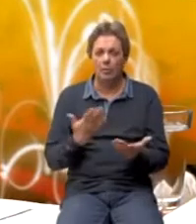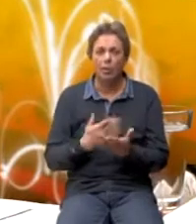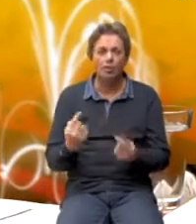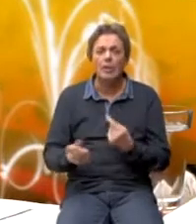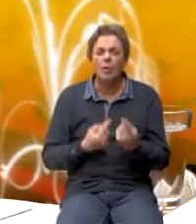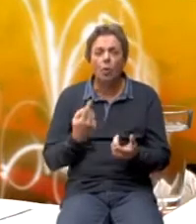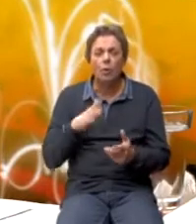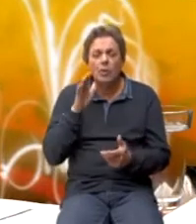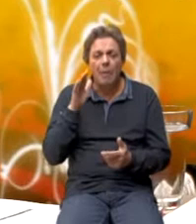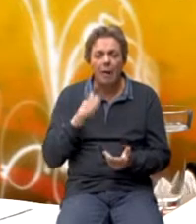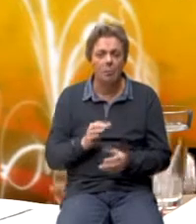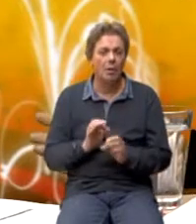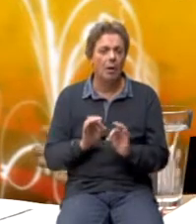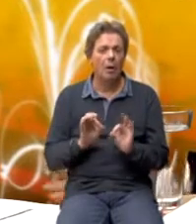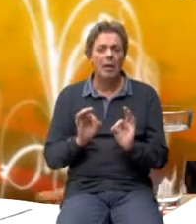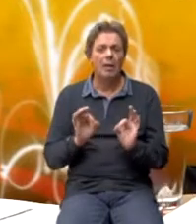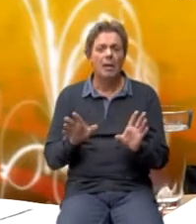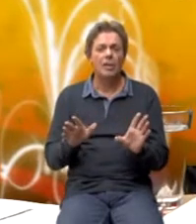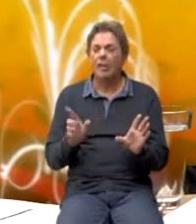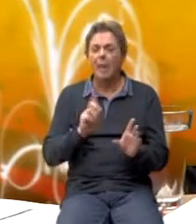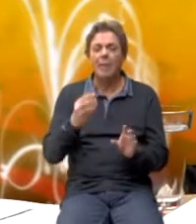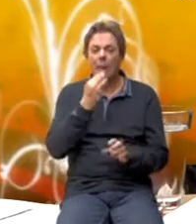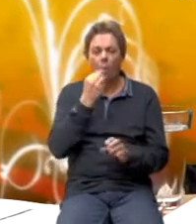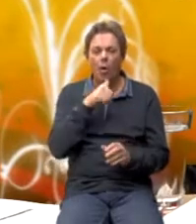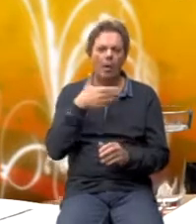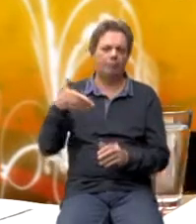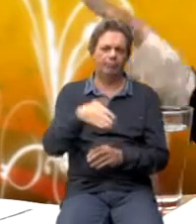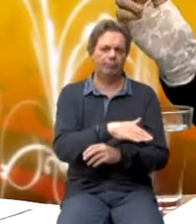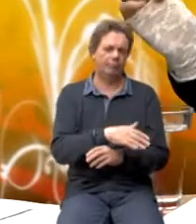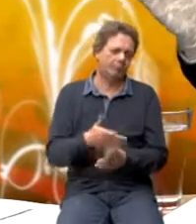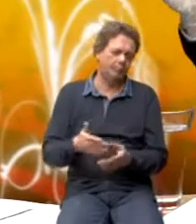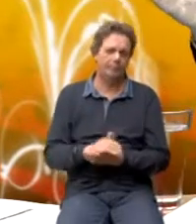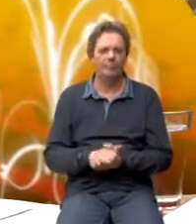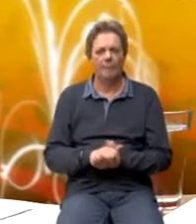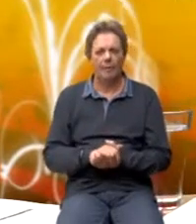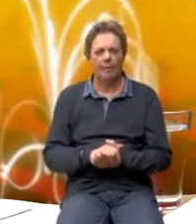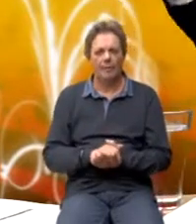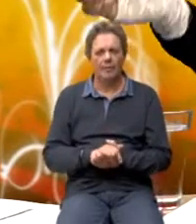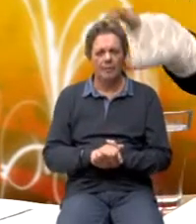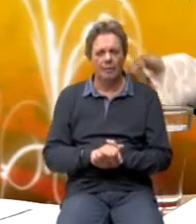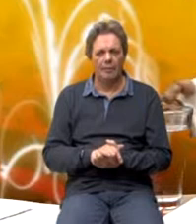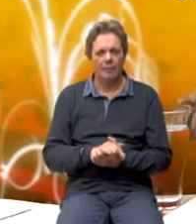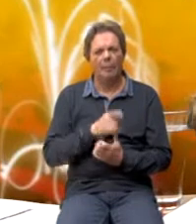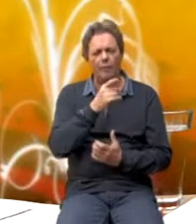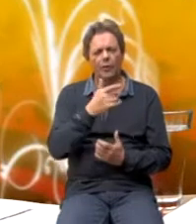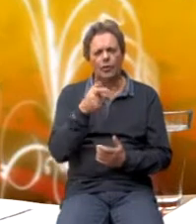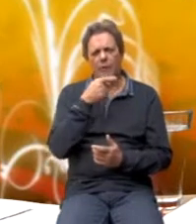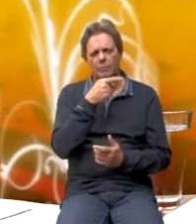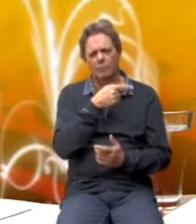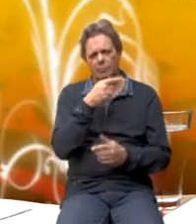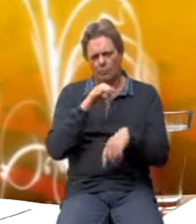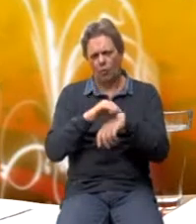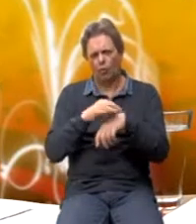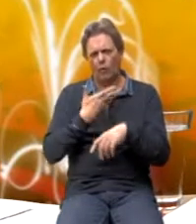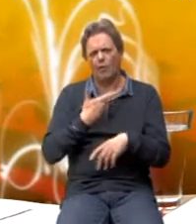desilo s magarcom? Ništa nije pojeo i uginuo je. To ćete mi vi završiti cijelu priču danas sa